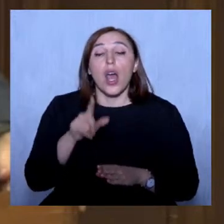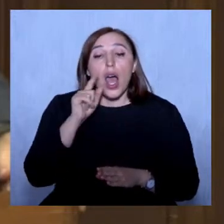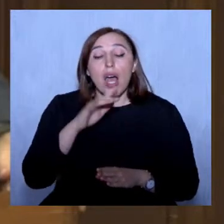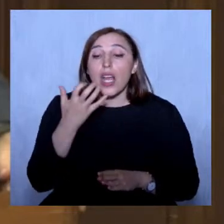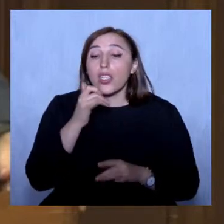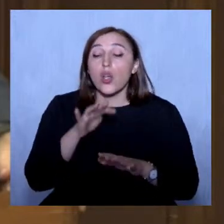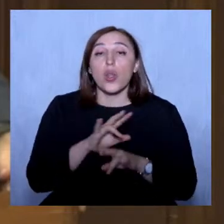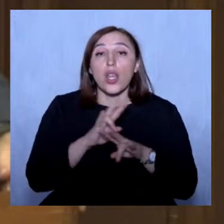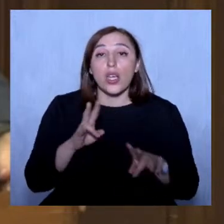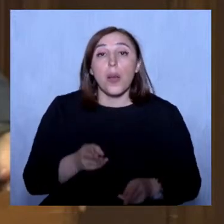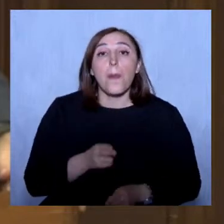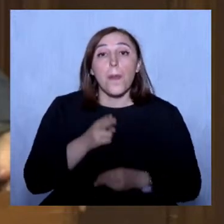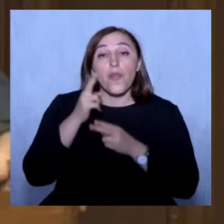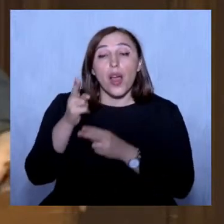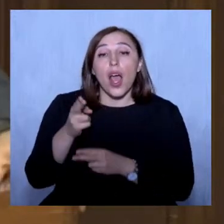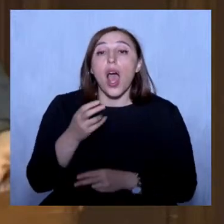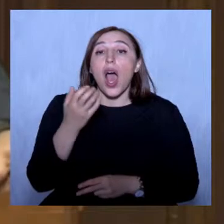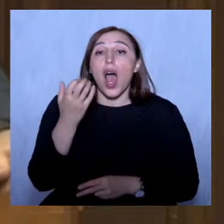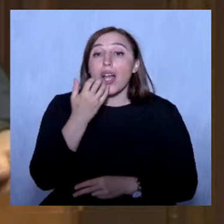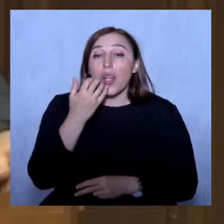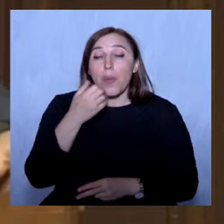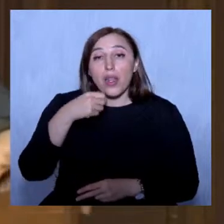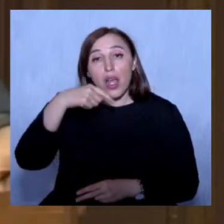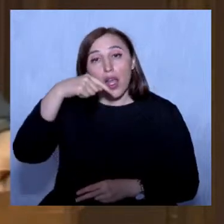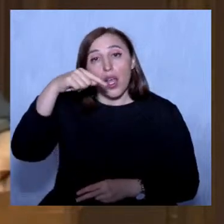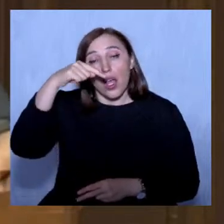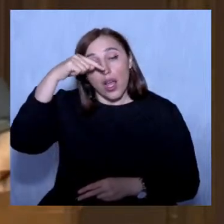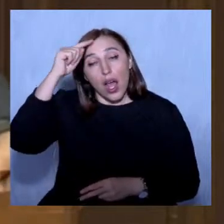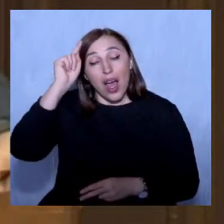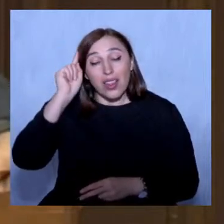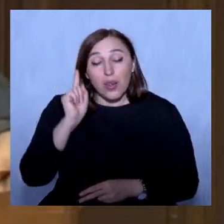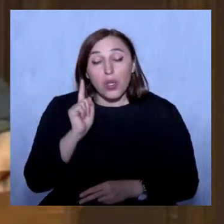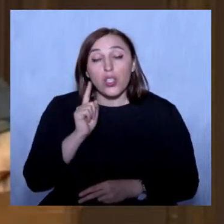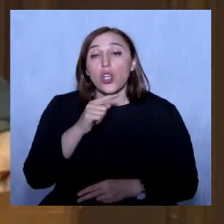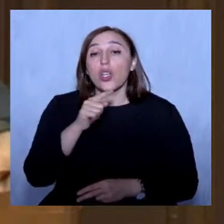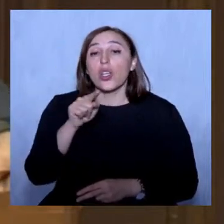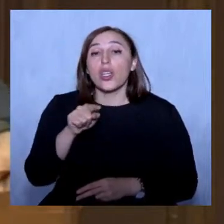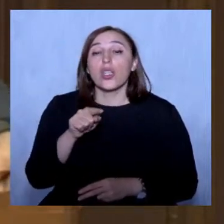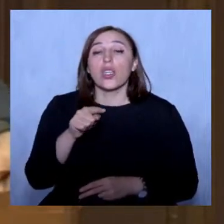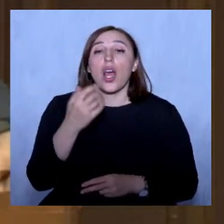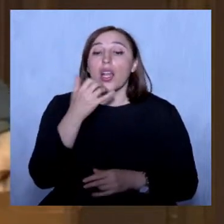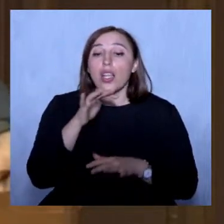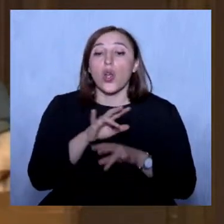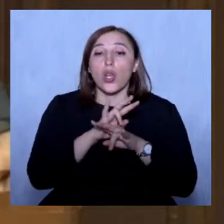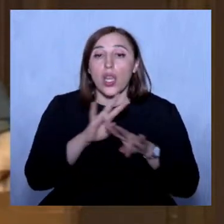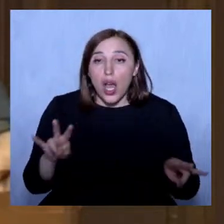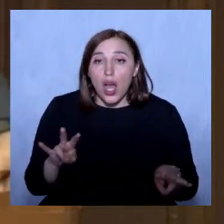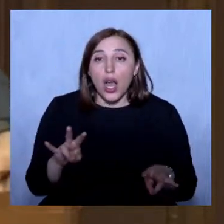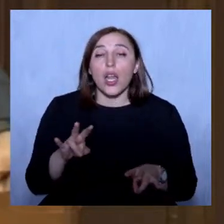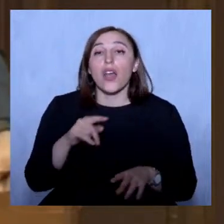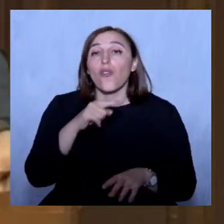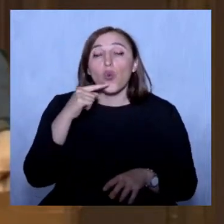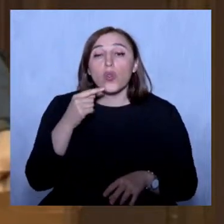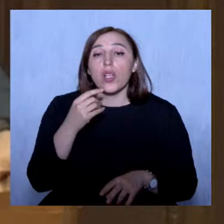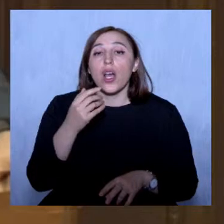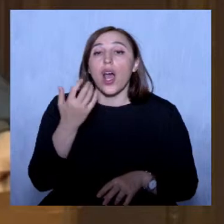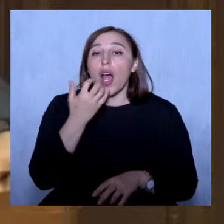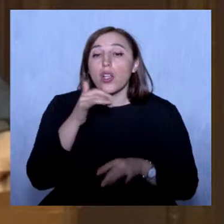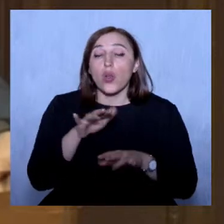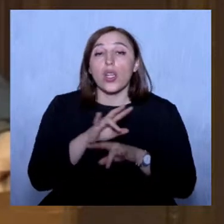մեկնելա, ադրբեջանի արդակին գործերի նախարի հետ, Հուսաստանի արդակին գործերի նախարի հետ, ստորագրվելա պաստաթուղ,